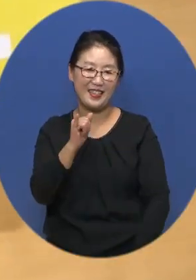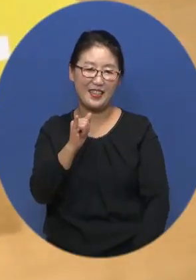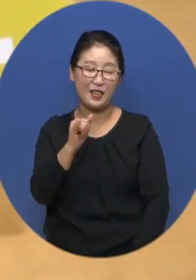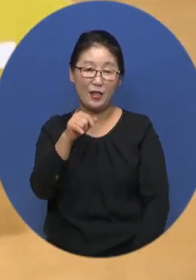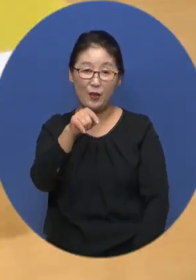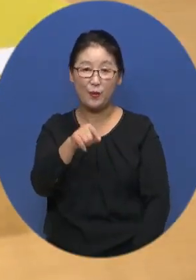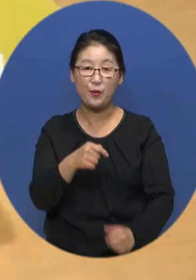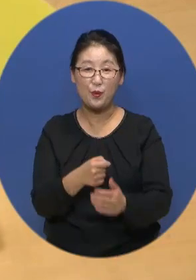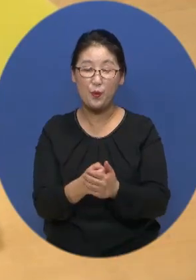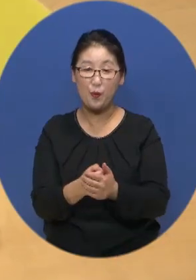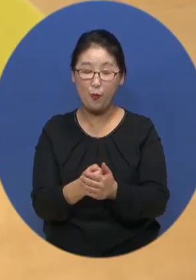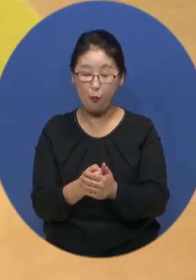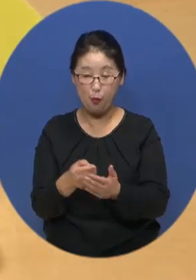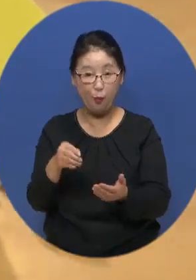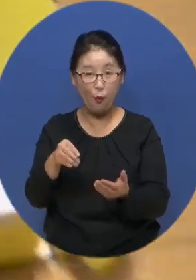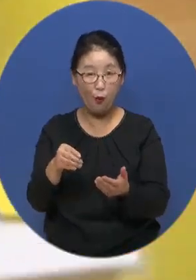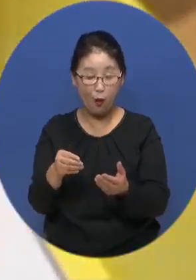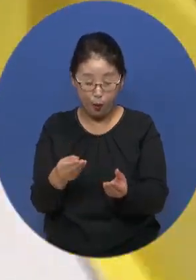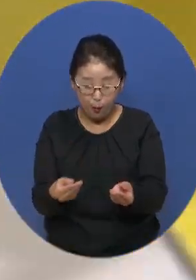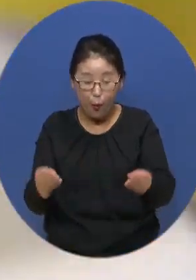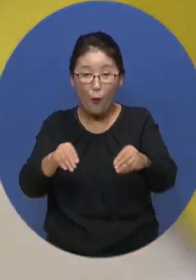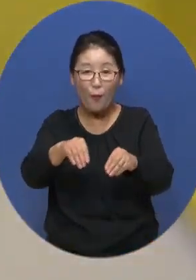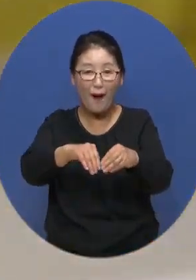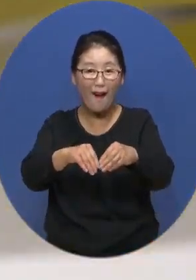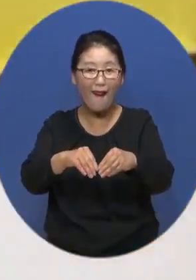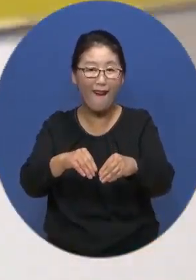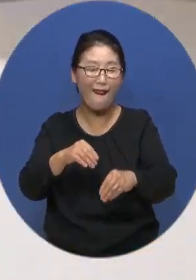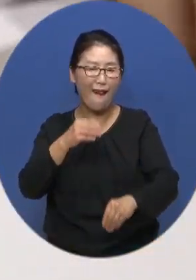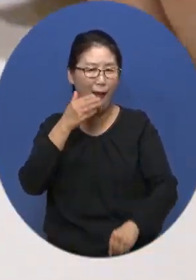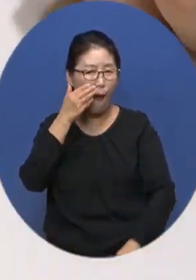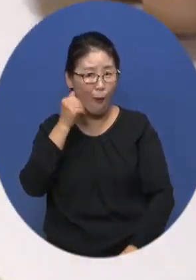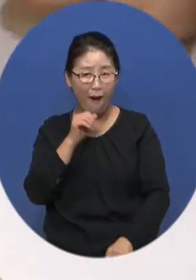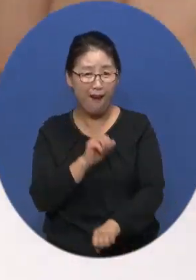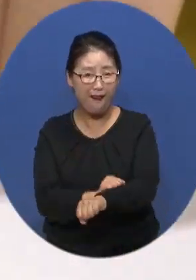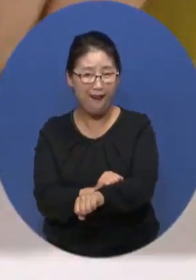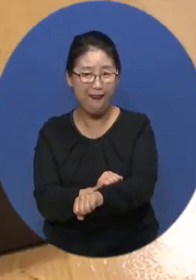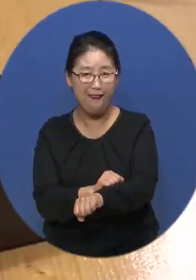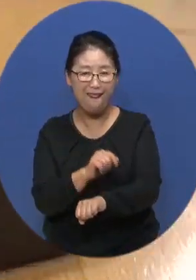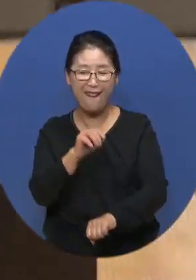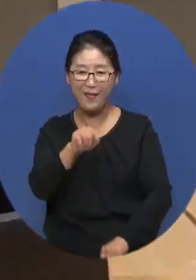공간에서 능숙한 손놀림으로 작업 중인 직원을 만나봤습니다.